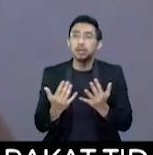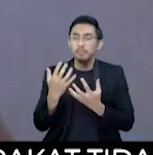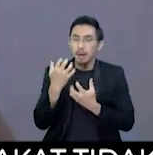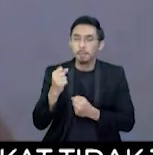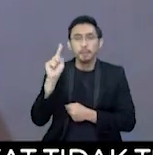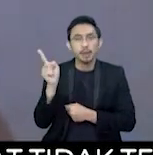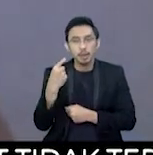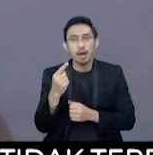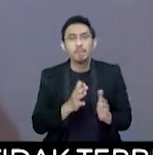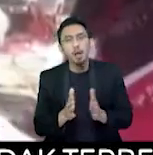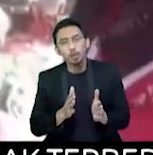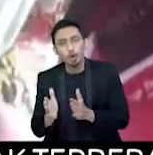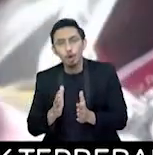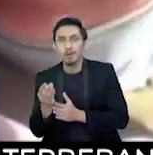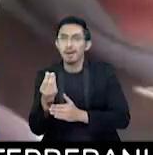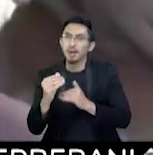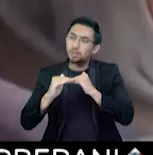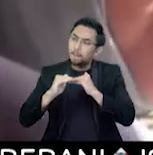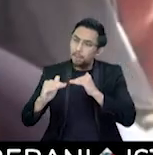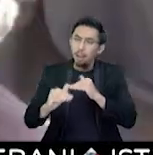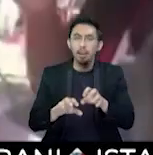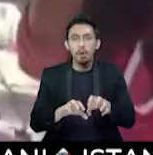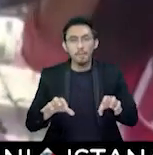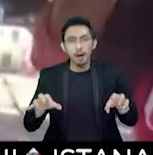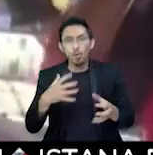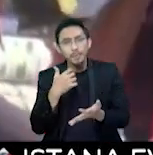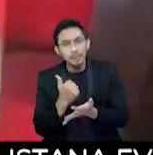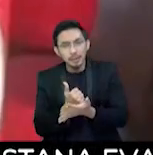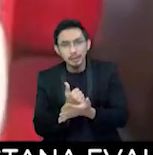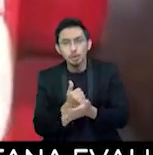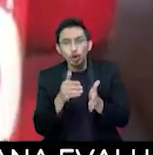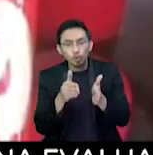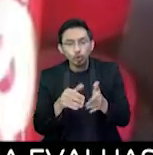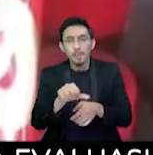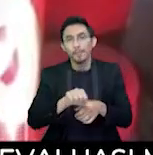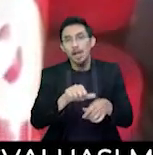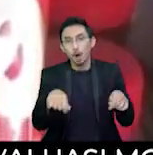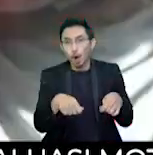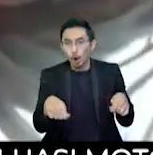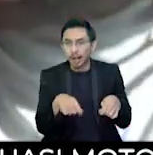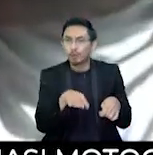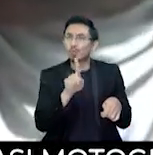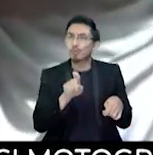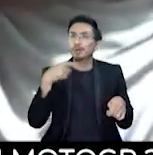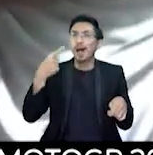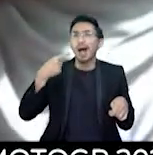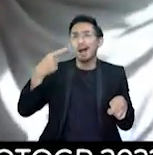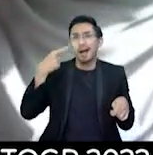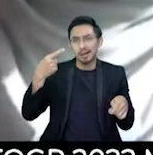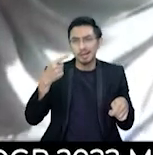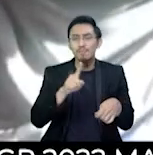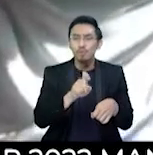tangan menstabilkan harga kebutuhan pokok termasuk menjaga ketersediaan stok minyak goreng menjadi kebutuhan utama sehari-hari warga dalam memenuhi